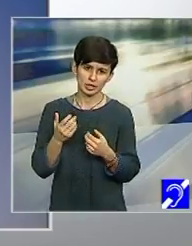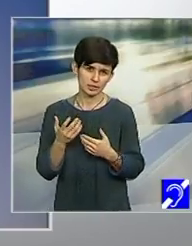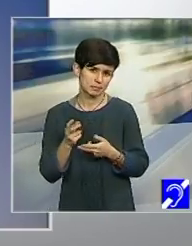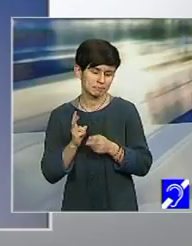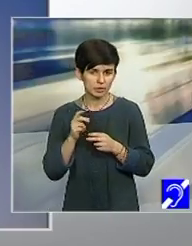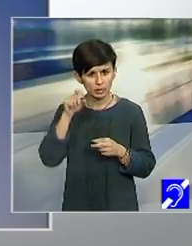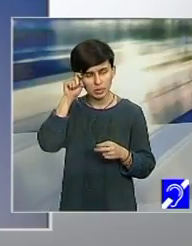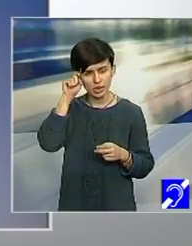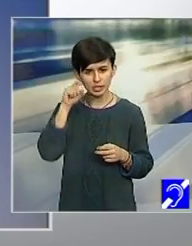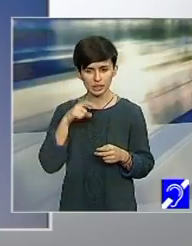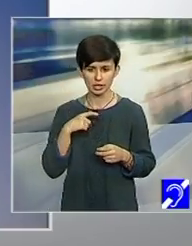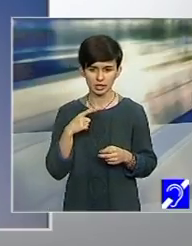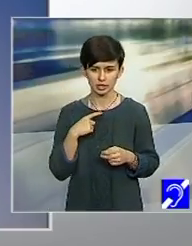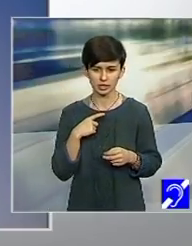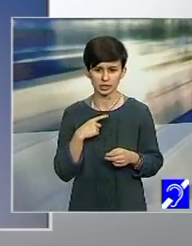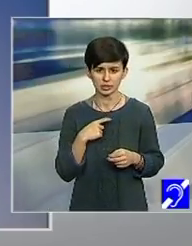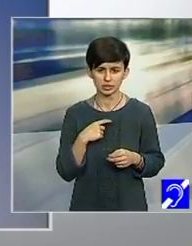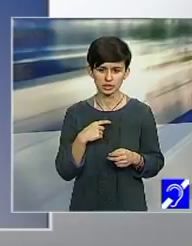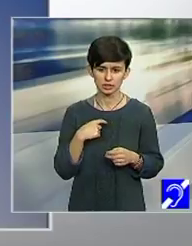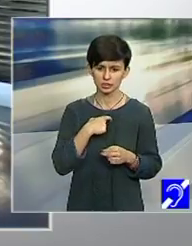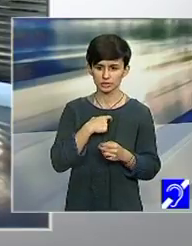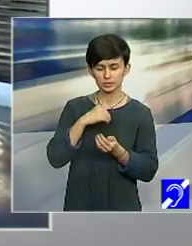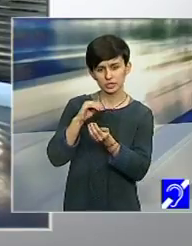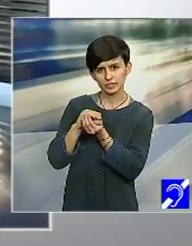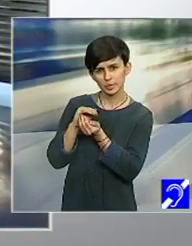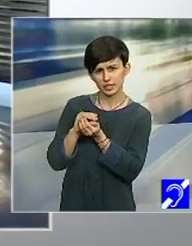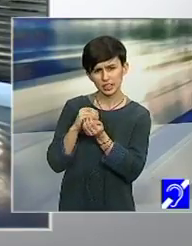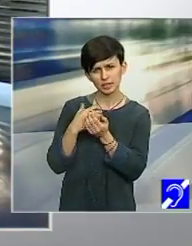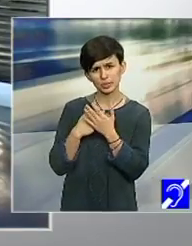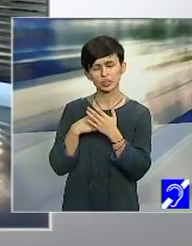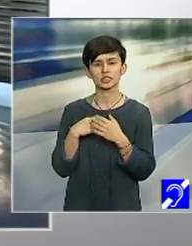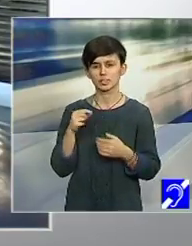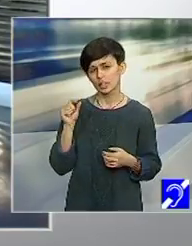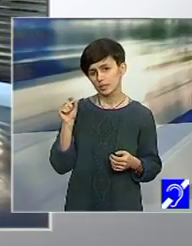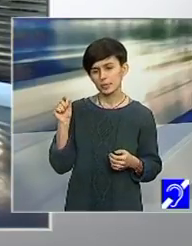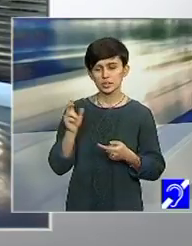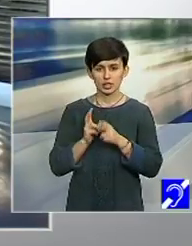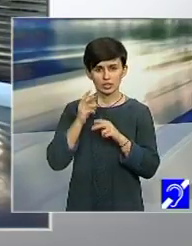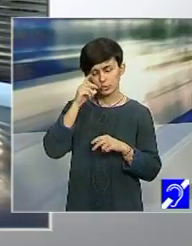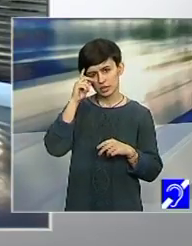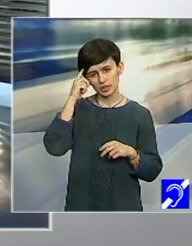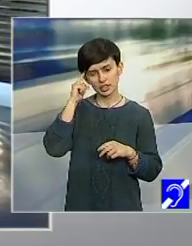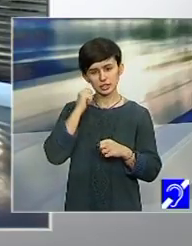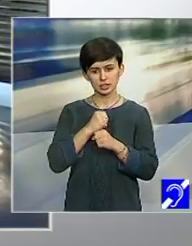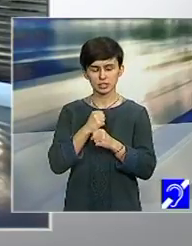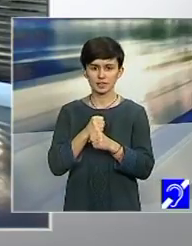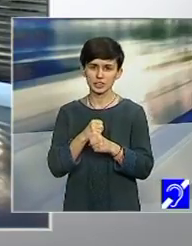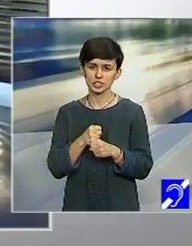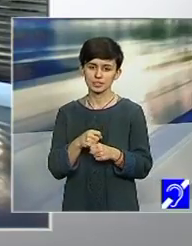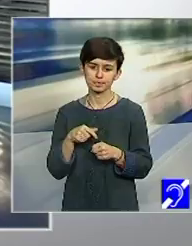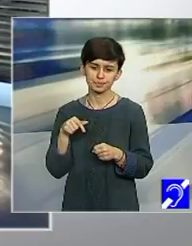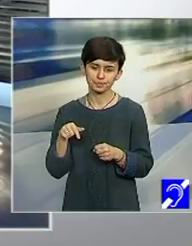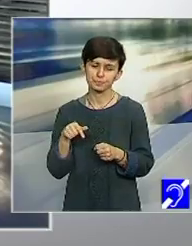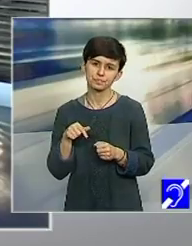că cum, de fapt, vă gândiți să faceți patrimoniul acestui, să ajungeți la patrimoniul